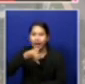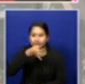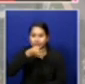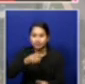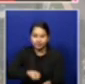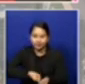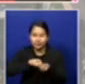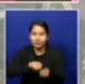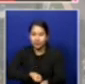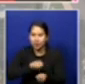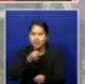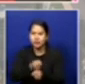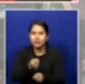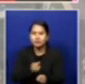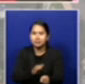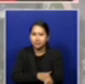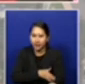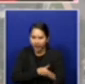าน